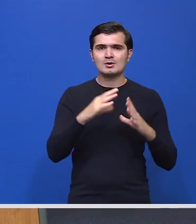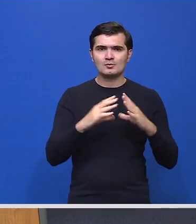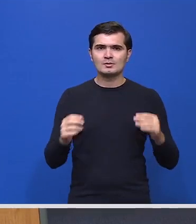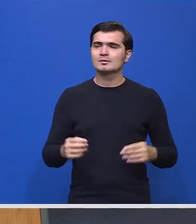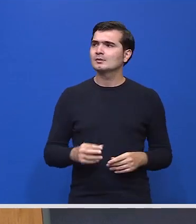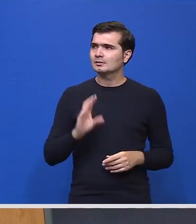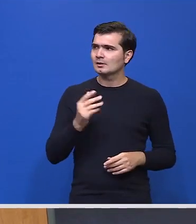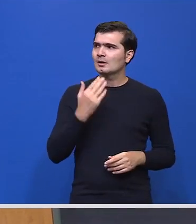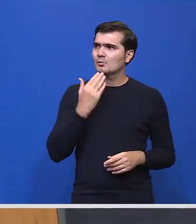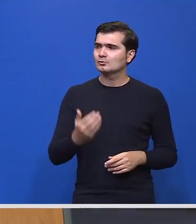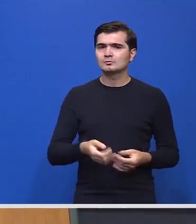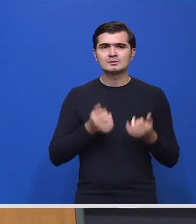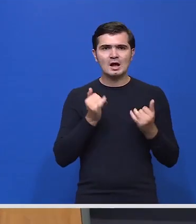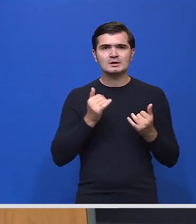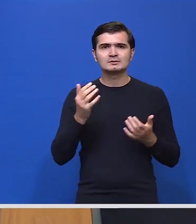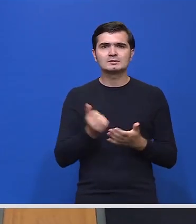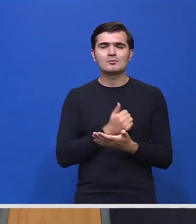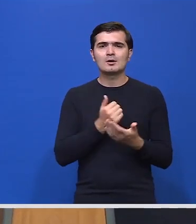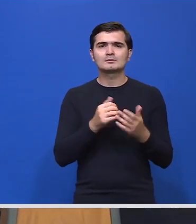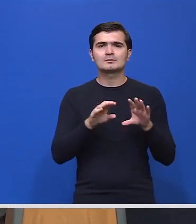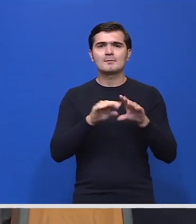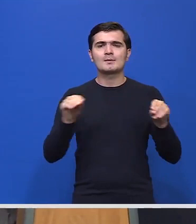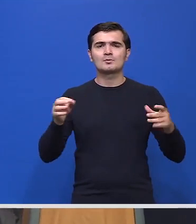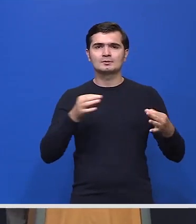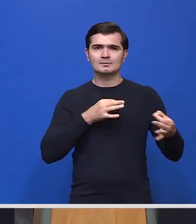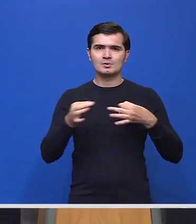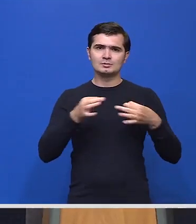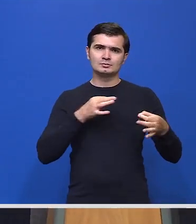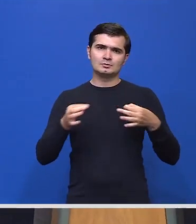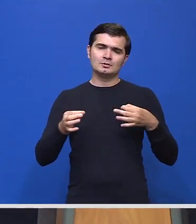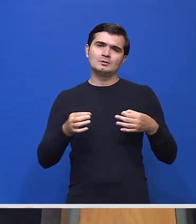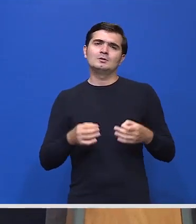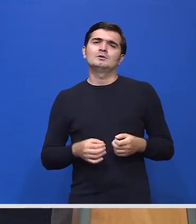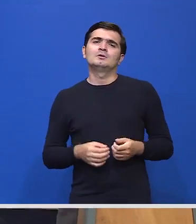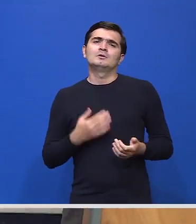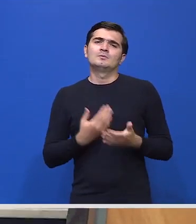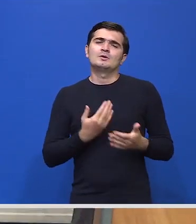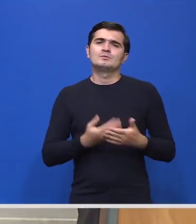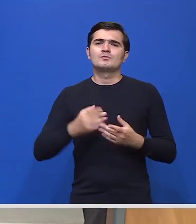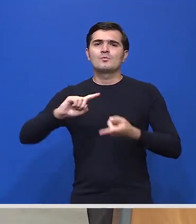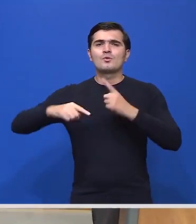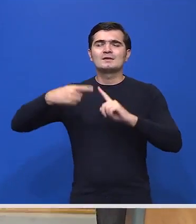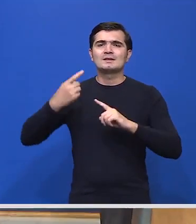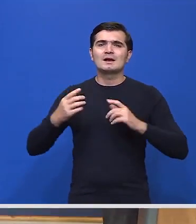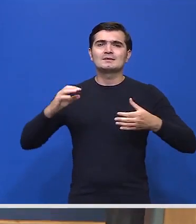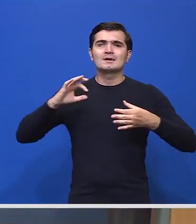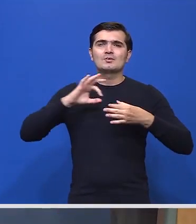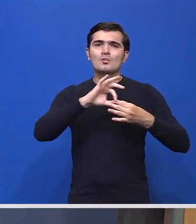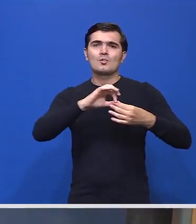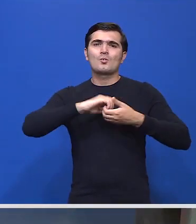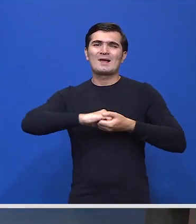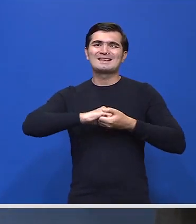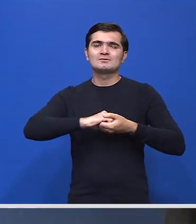mulțumesc. Într-adevăr, astăzi au fost luate o serie de măsuri pentru politica de coeziune